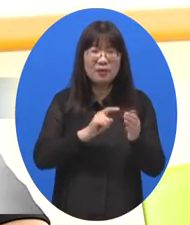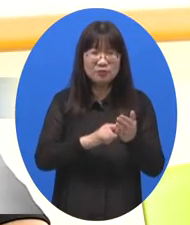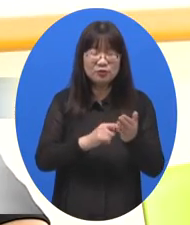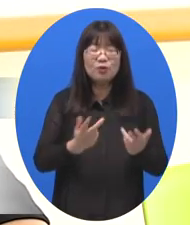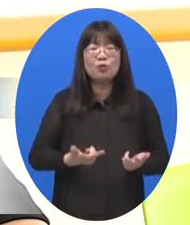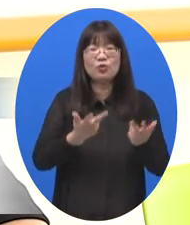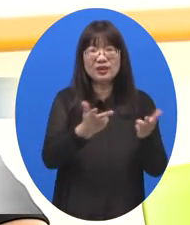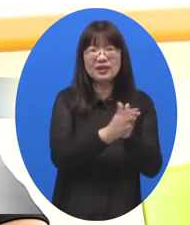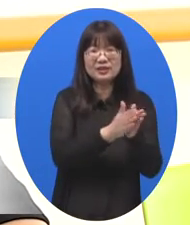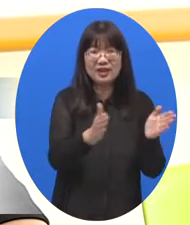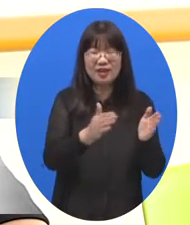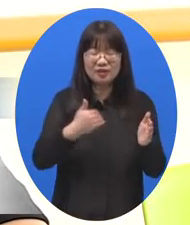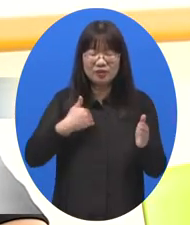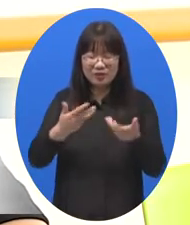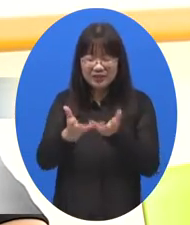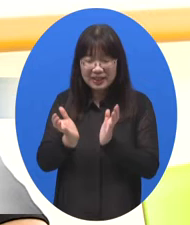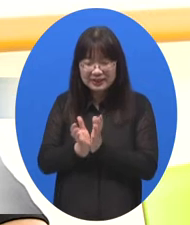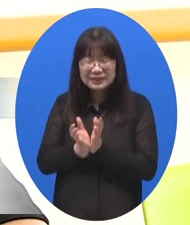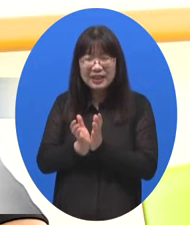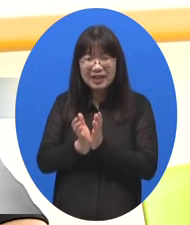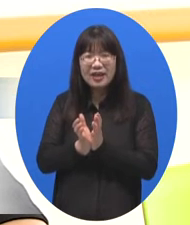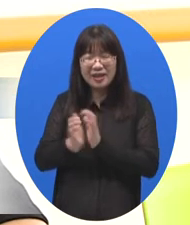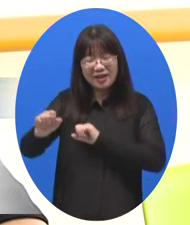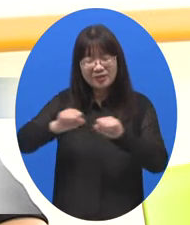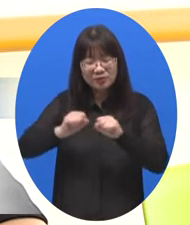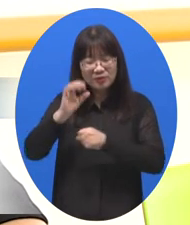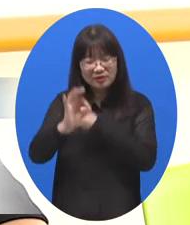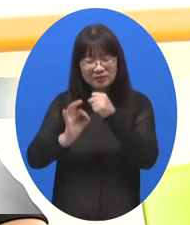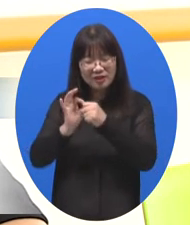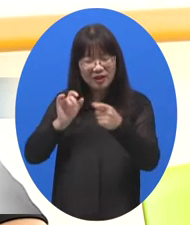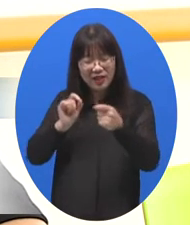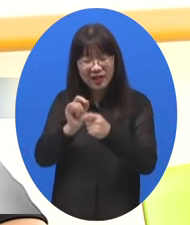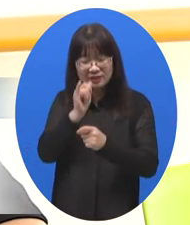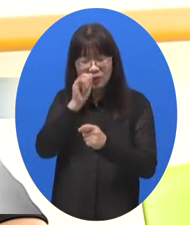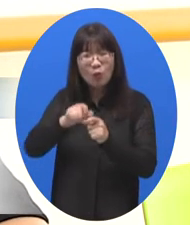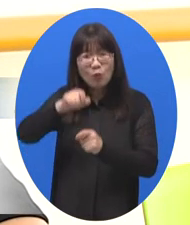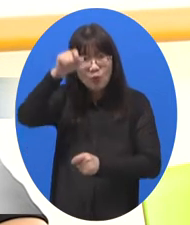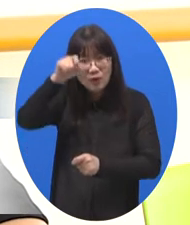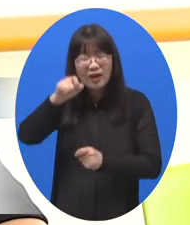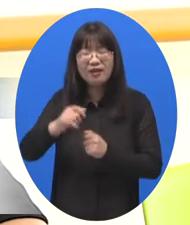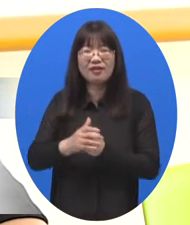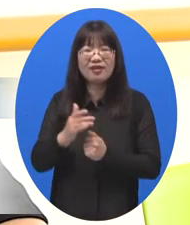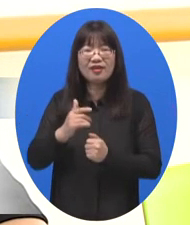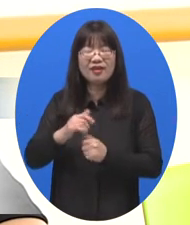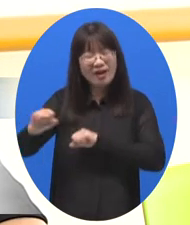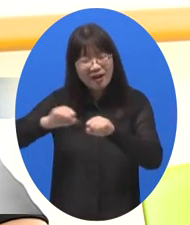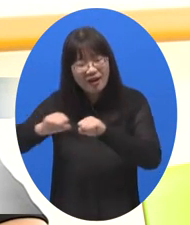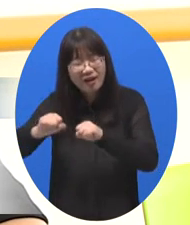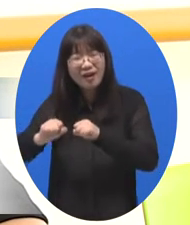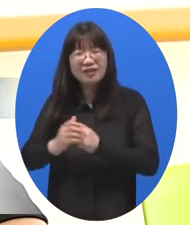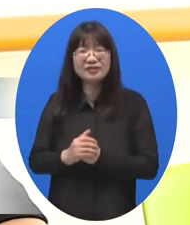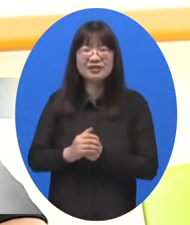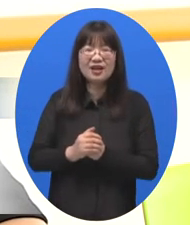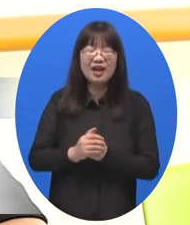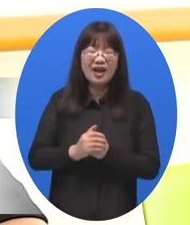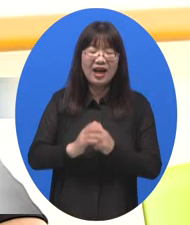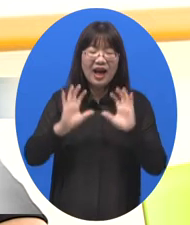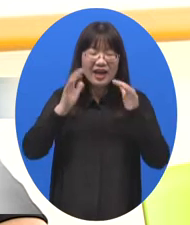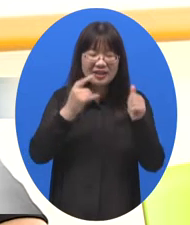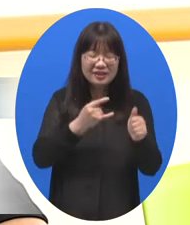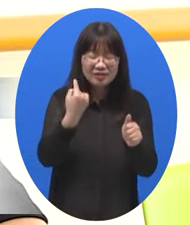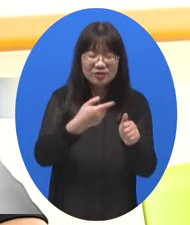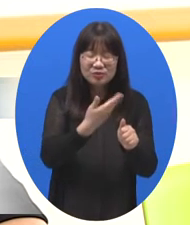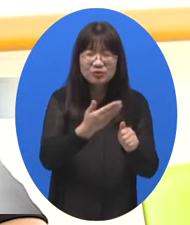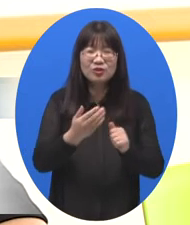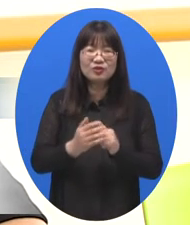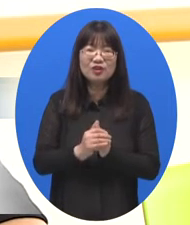아 저희 단테 얻는 것이 힘 년 가까이 됐어요 근데 오히려 하다보니까 아이들이 필요한 교회로 도비 라고 그래